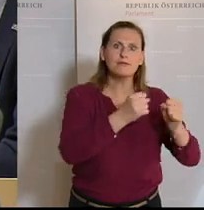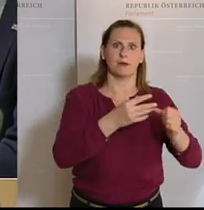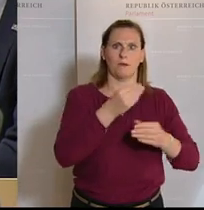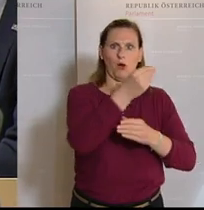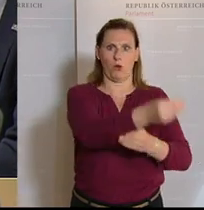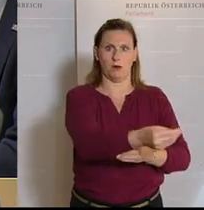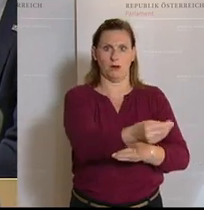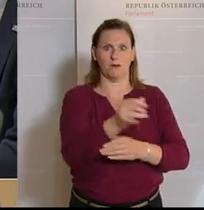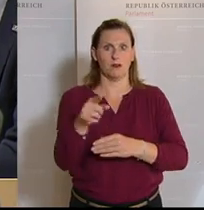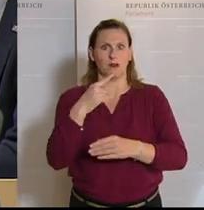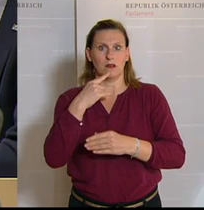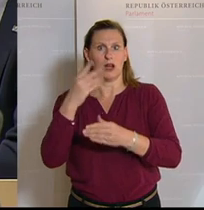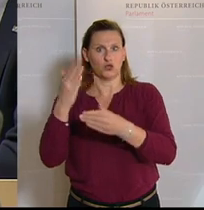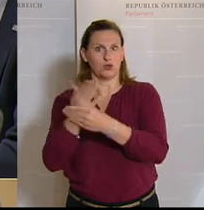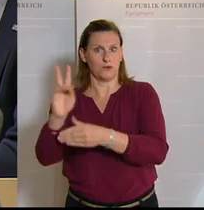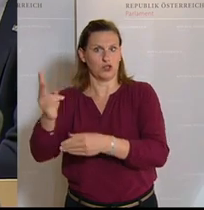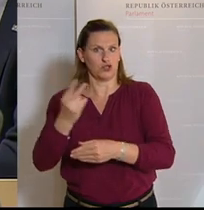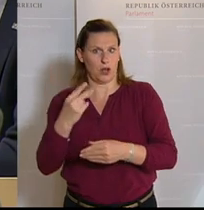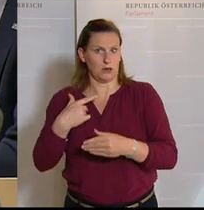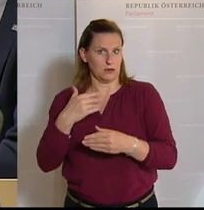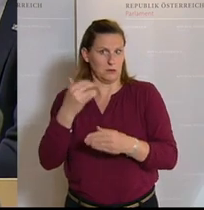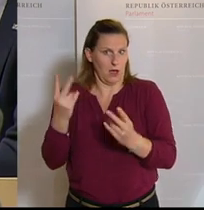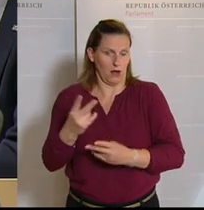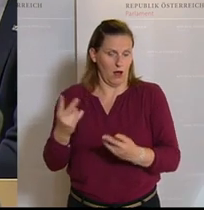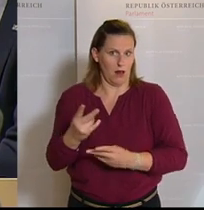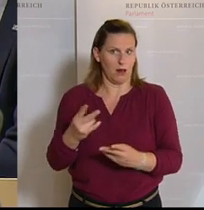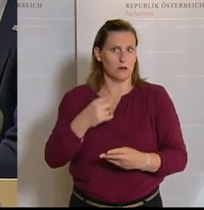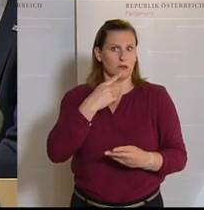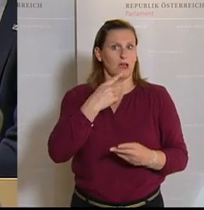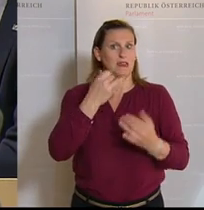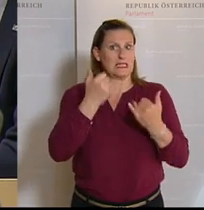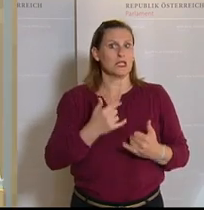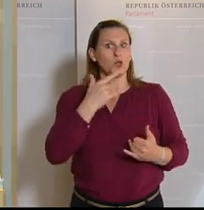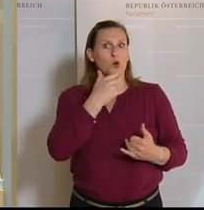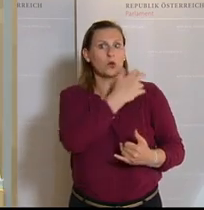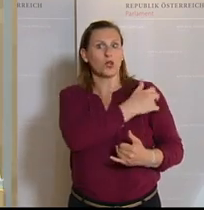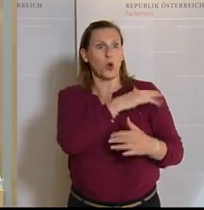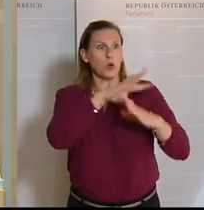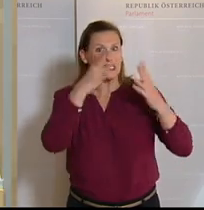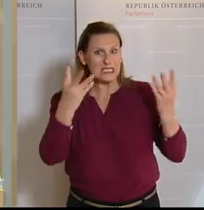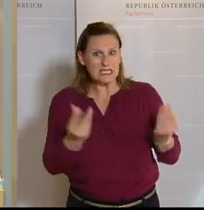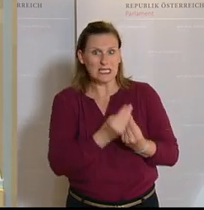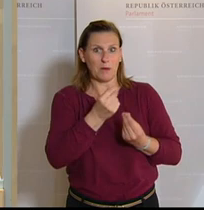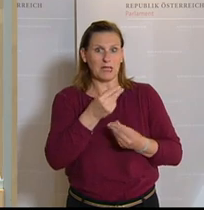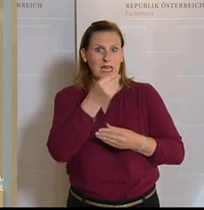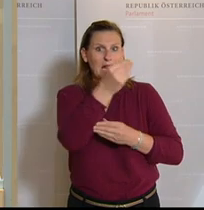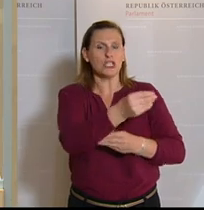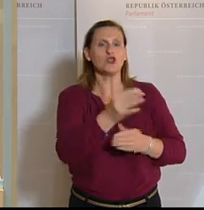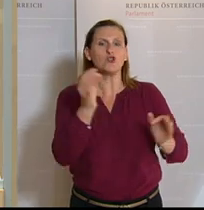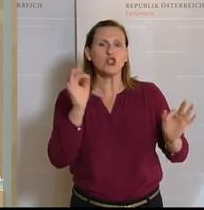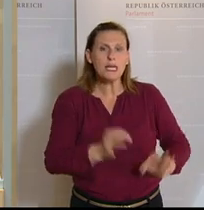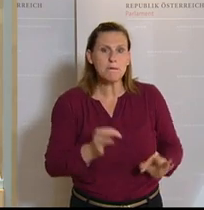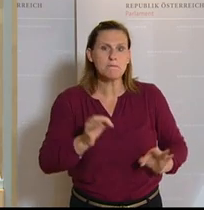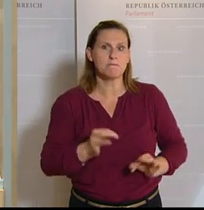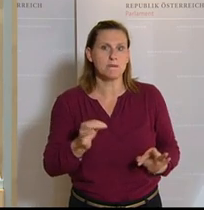Und wenn Sie jetzt sagen, da können Sie schon reinschreien, Frau Jenewein, wenn Sie jetzt sagen, ja, das Rote Kreuz bekommt das ganze Geld und wie schlimm das nicht ist,